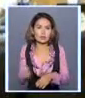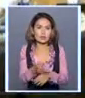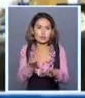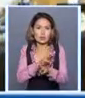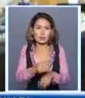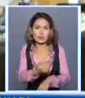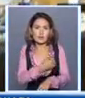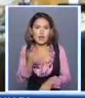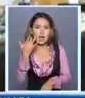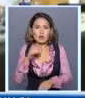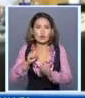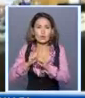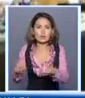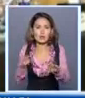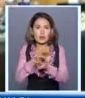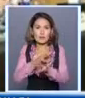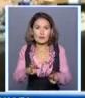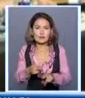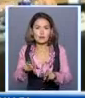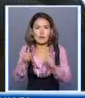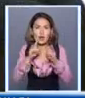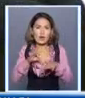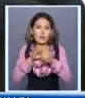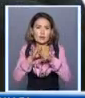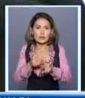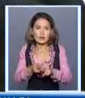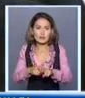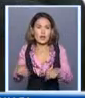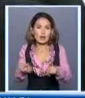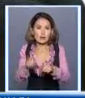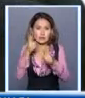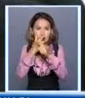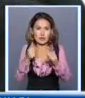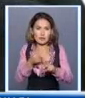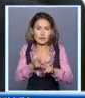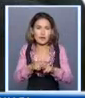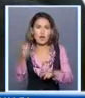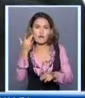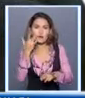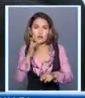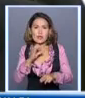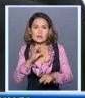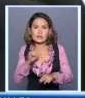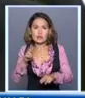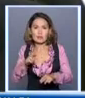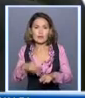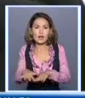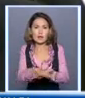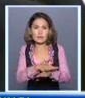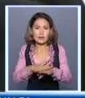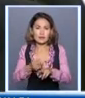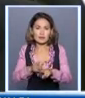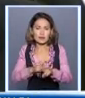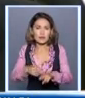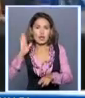салып жатыр. ақш-тың қорғаныс министрі Каирде өткен баспасөз мәслихатында осындай мәлімдеме жасады. Оның айтуынша, Вашингтон Сирия халқының